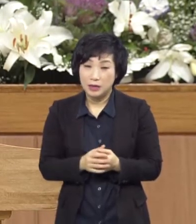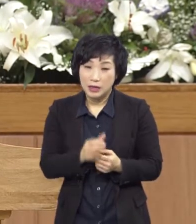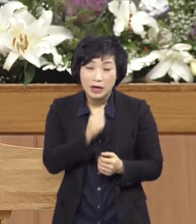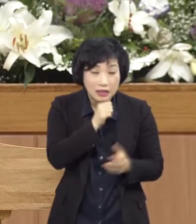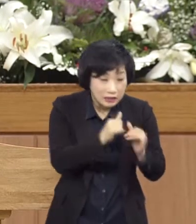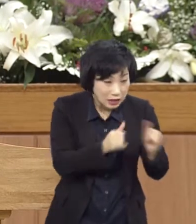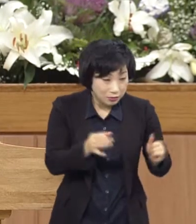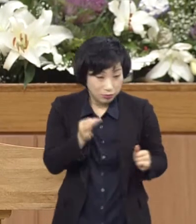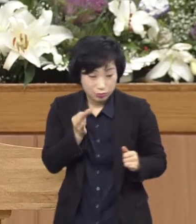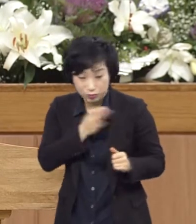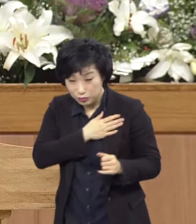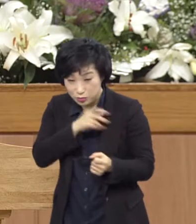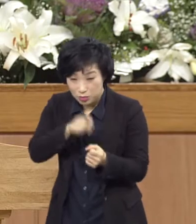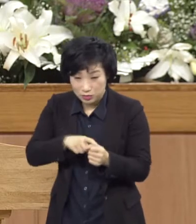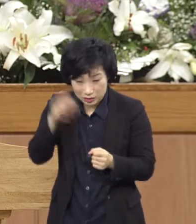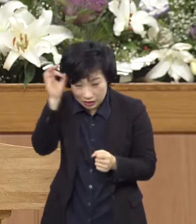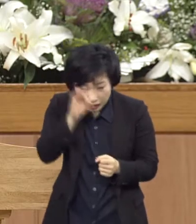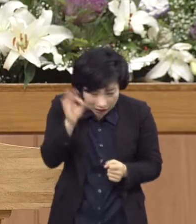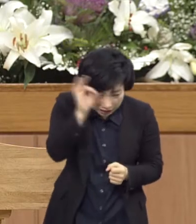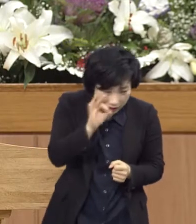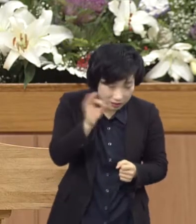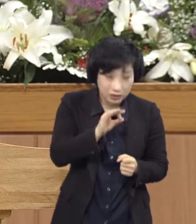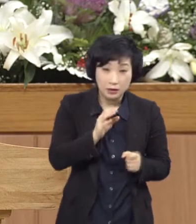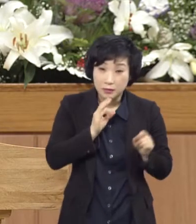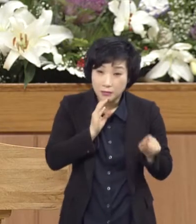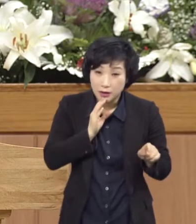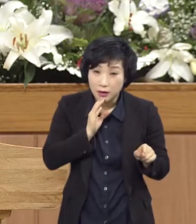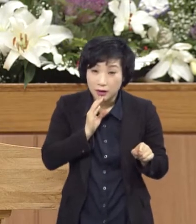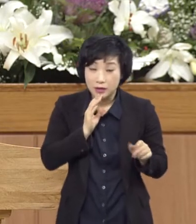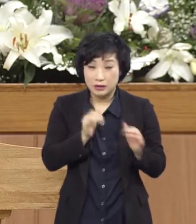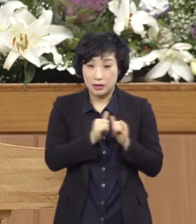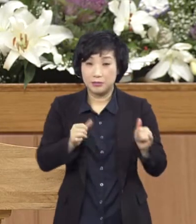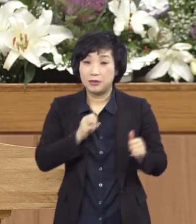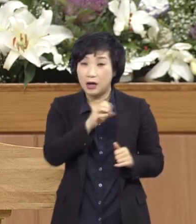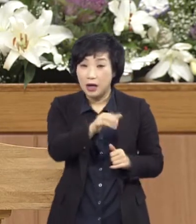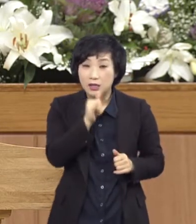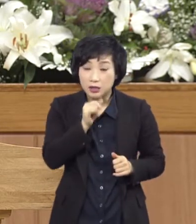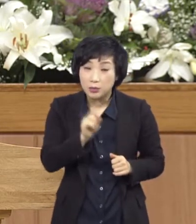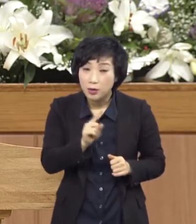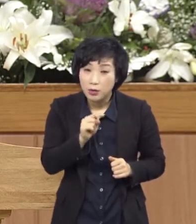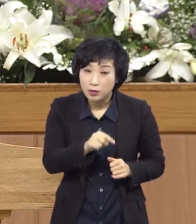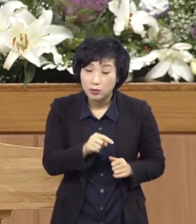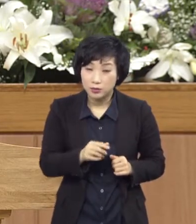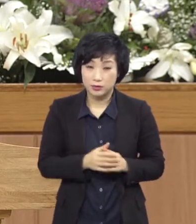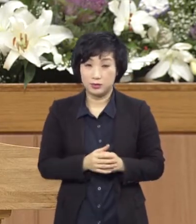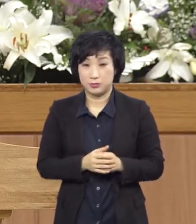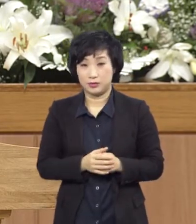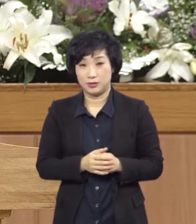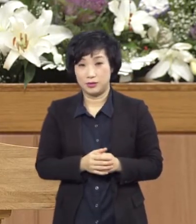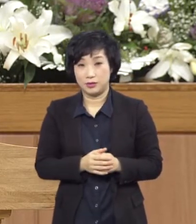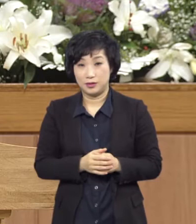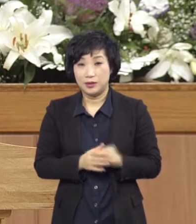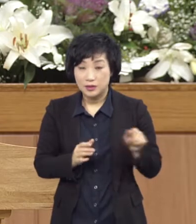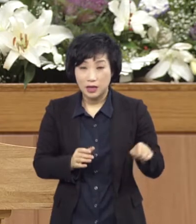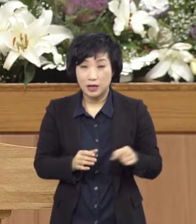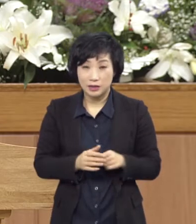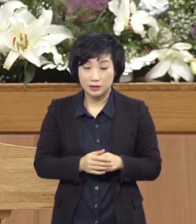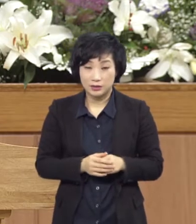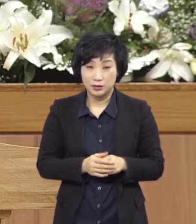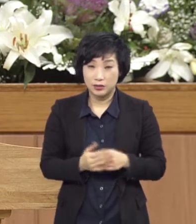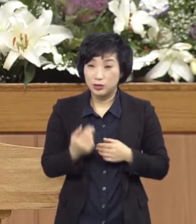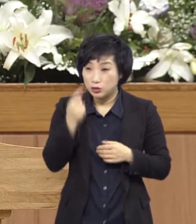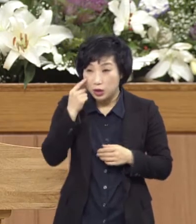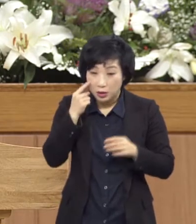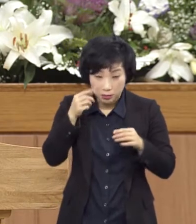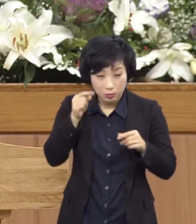부유를 찾아서 헤매이는 바로 사람들에게 그들은 우주 안에 있는 것으로 자기 부유를